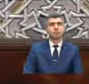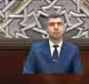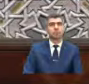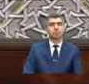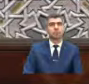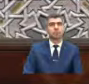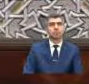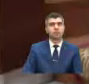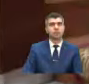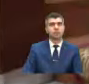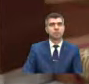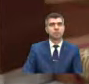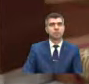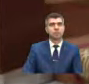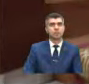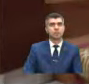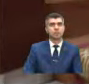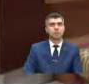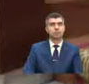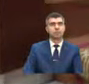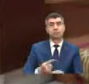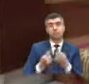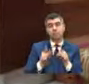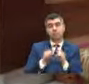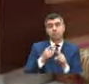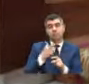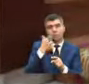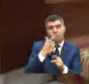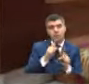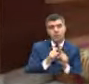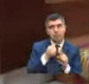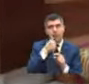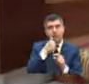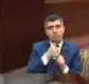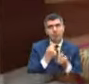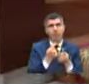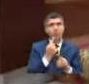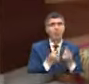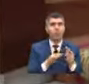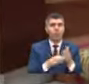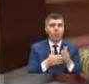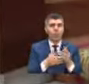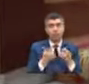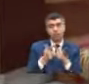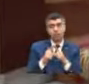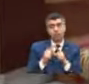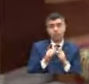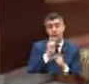لا انتهى انتهى. ما خصنيش نشوفها حيت انا تنمشي نشوفها. وهي القضيه ديال الغش والجوده، وهذا باش عاوتاني كنا غنولي